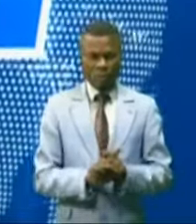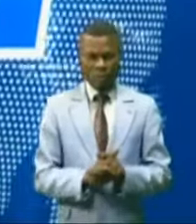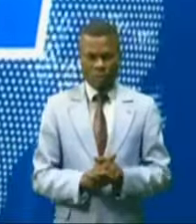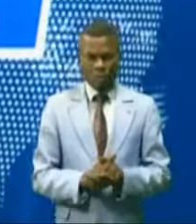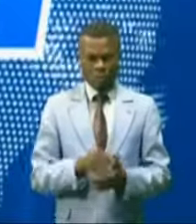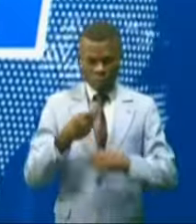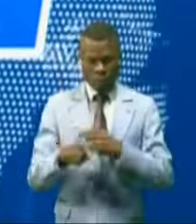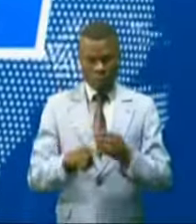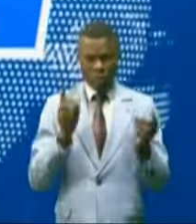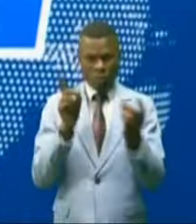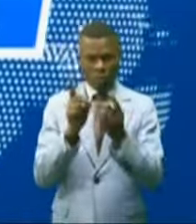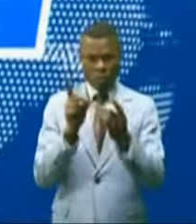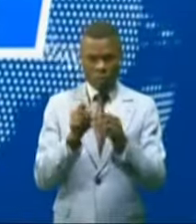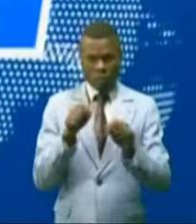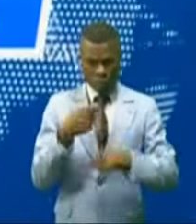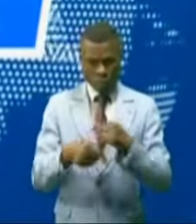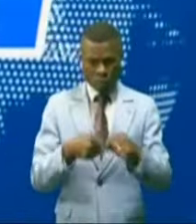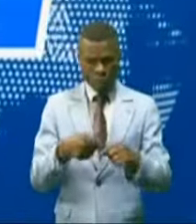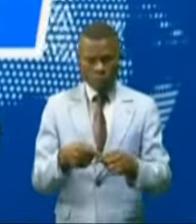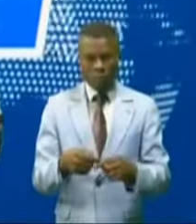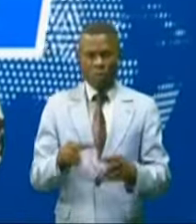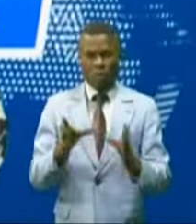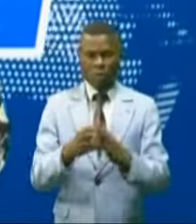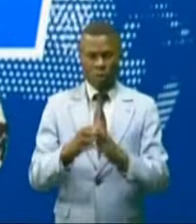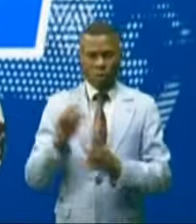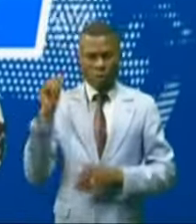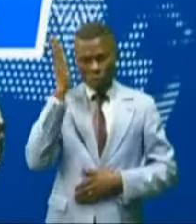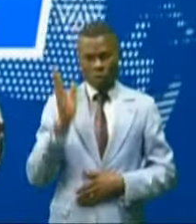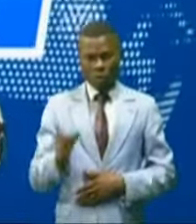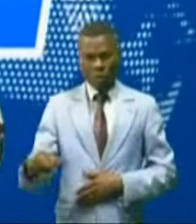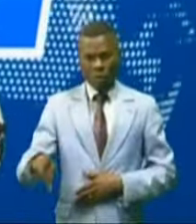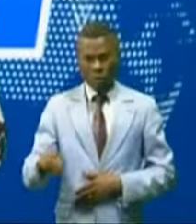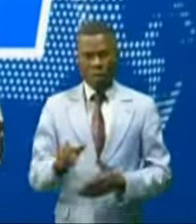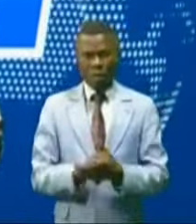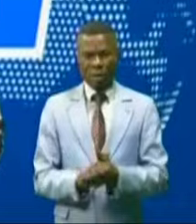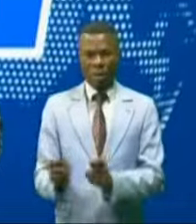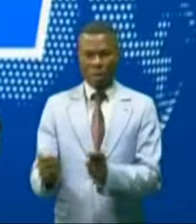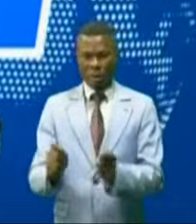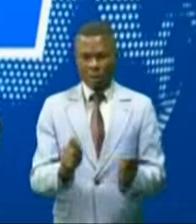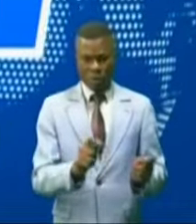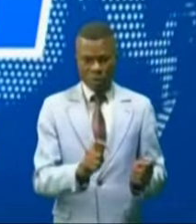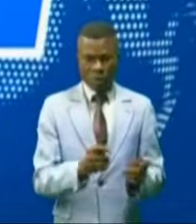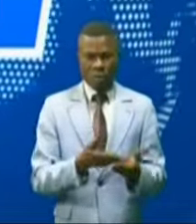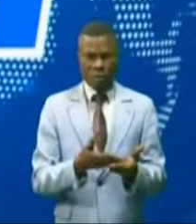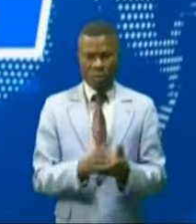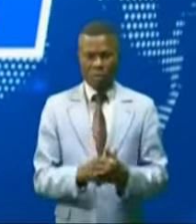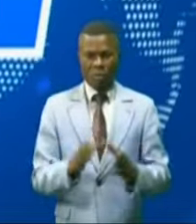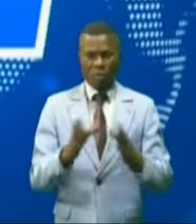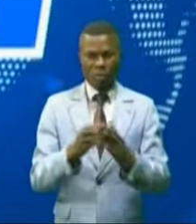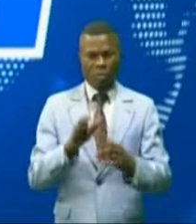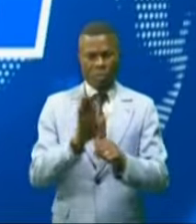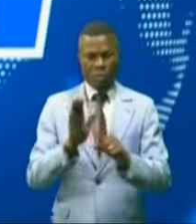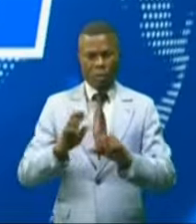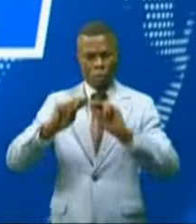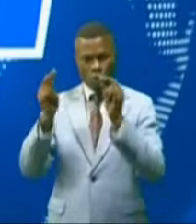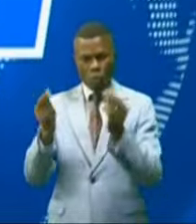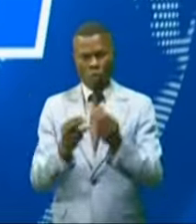Début séance de consultation avec le gouverneur de la province du Tanganyika avec différentes